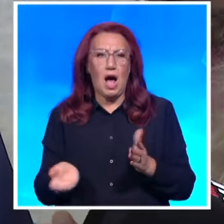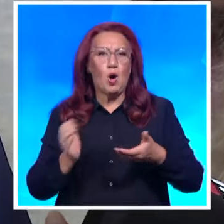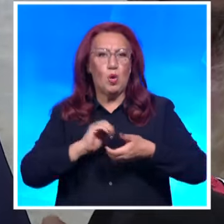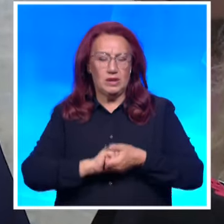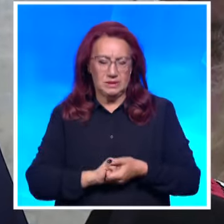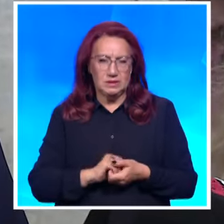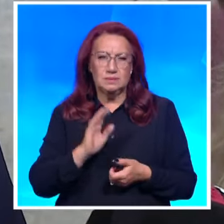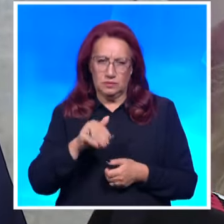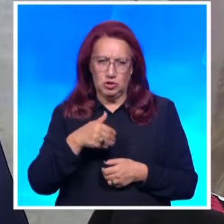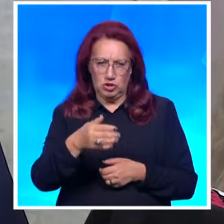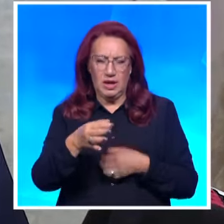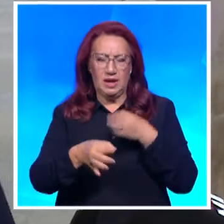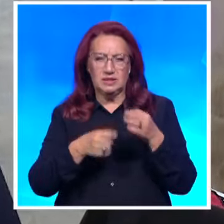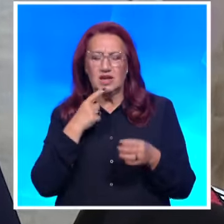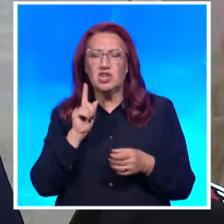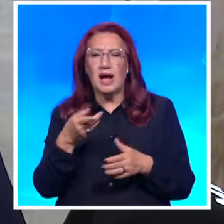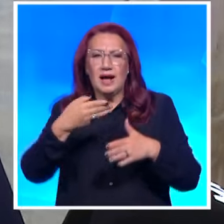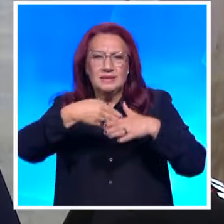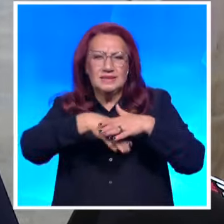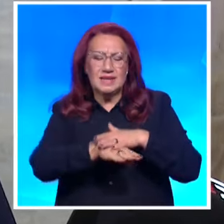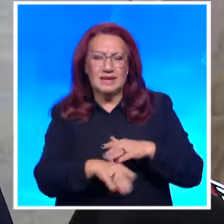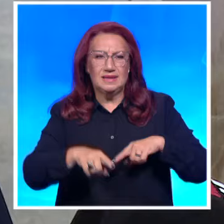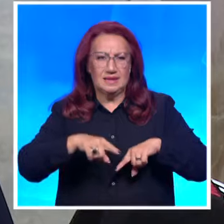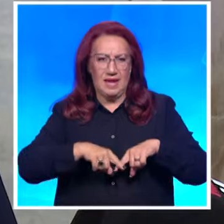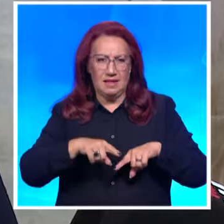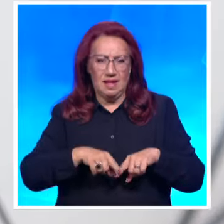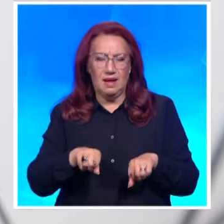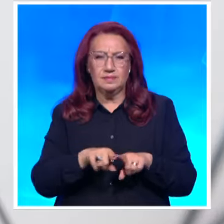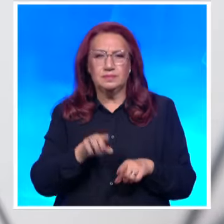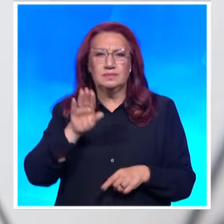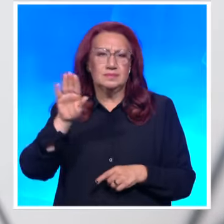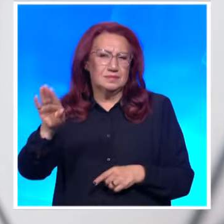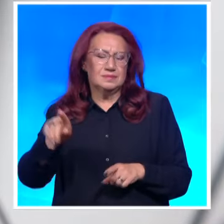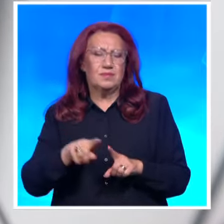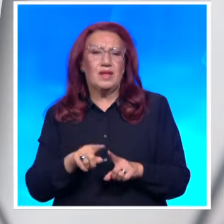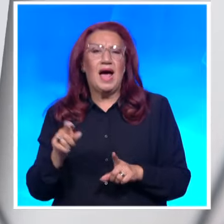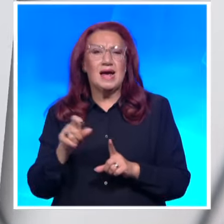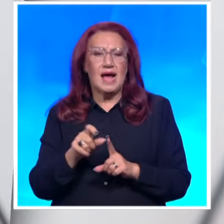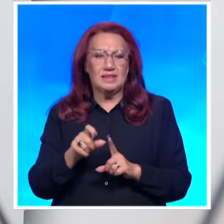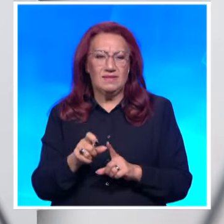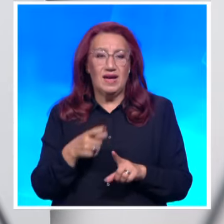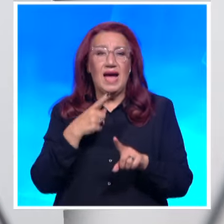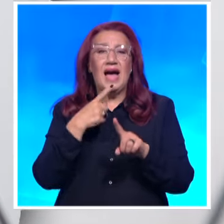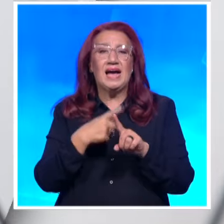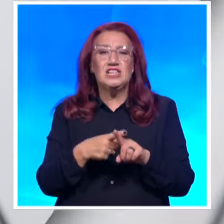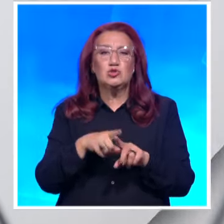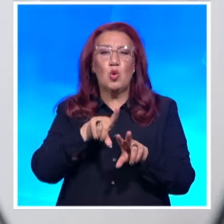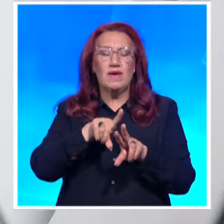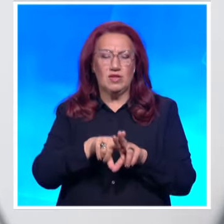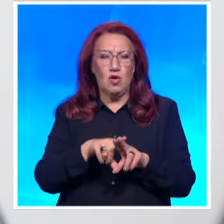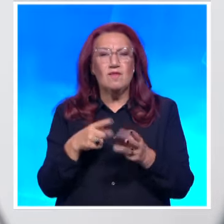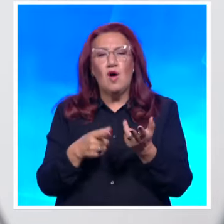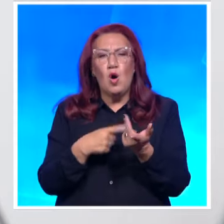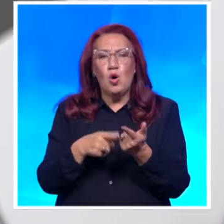делата на цялата коалиция ППДБ, на техния баща Радев, Христо Иванов Шехерезадата. Колко срещи има